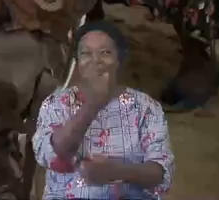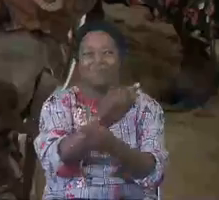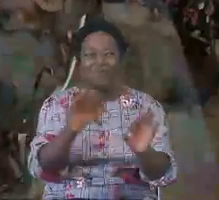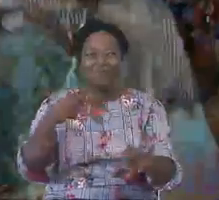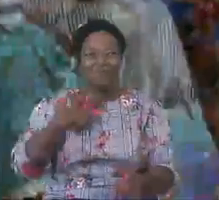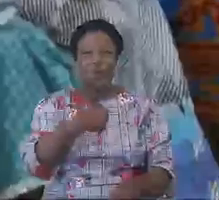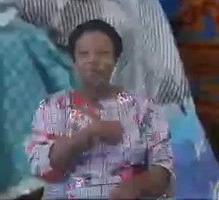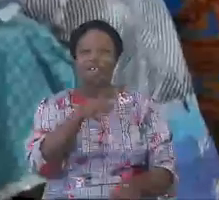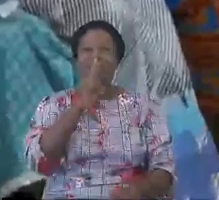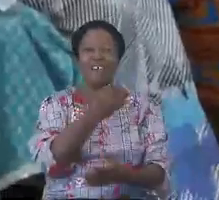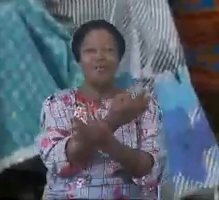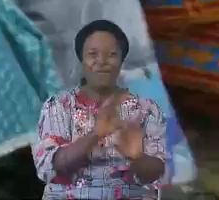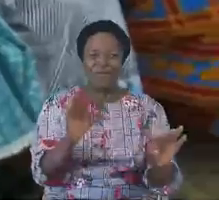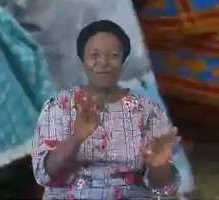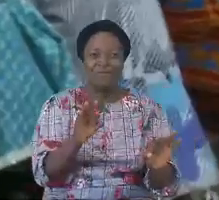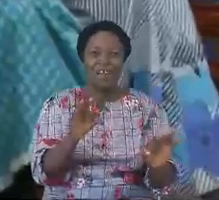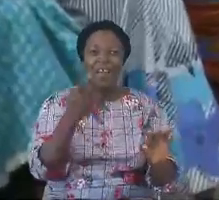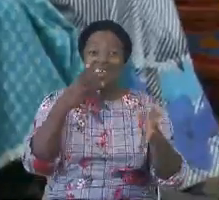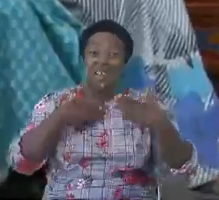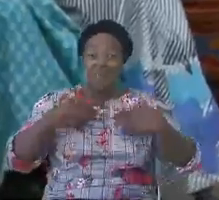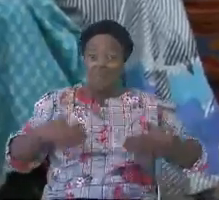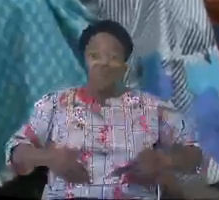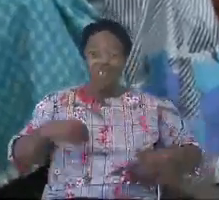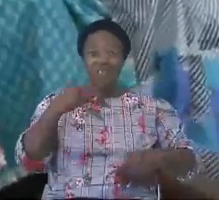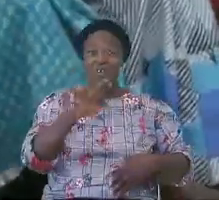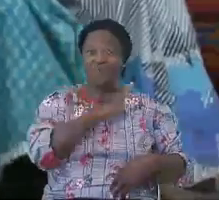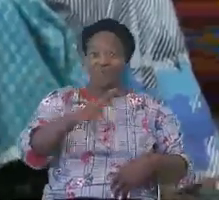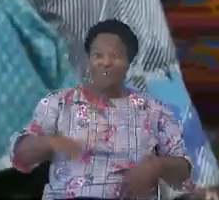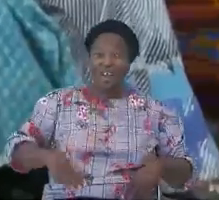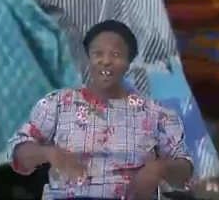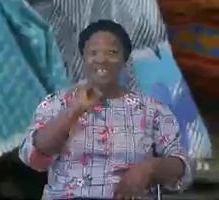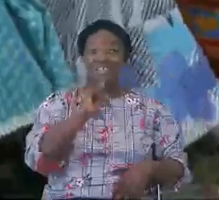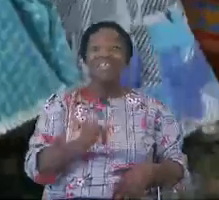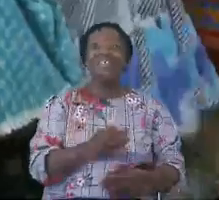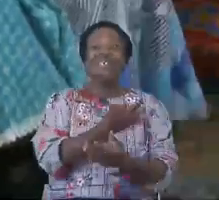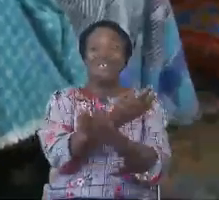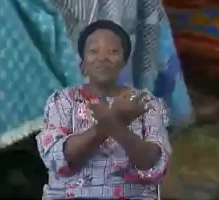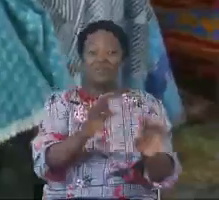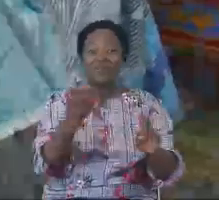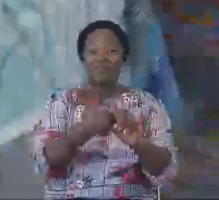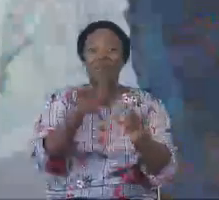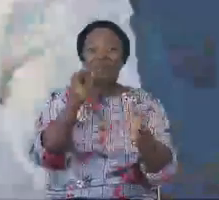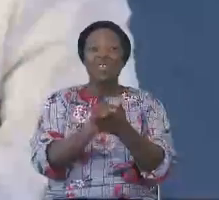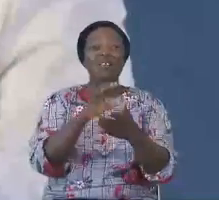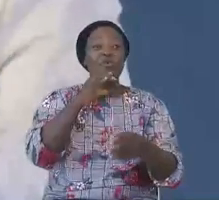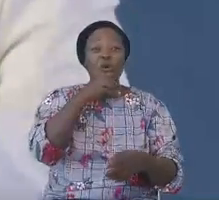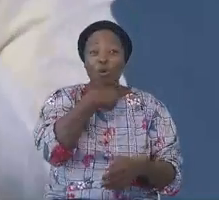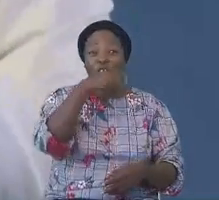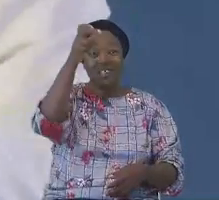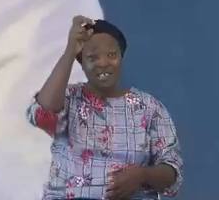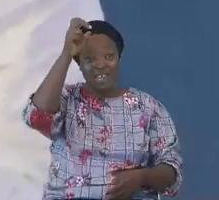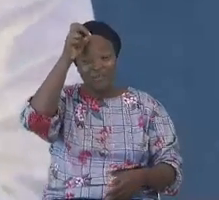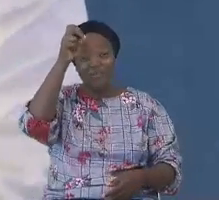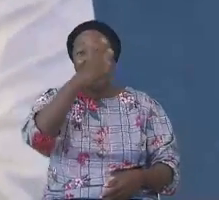Tu es libre. Je suis libre. Nous sommes libres. Le corps